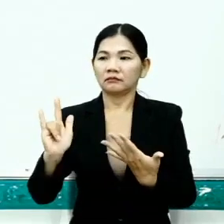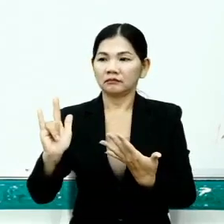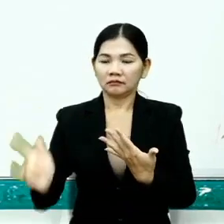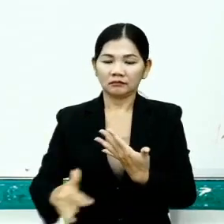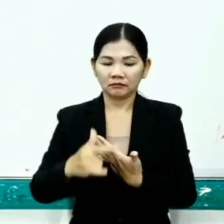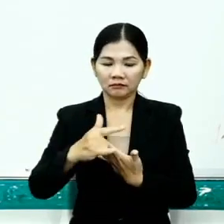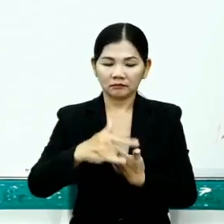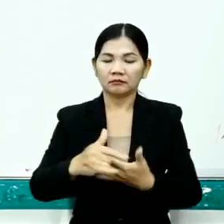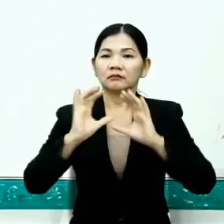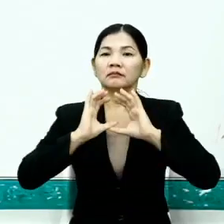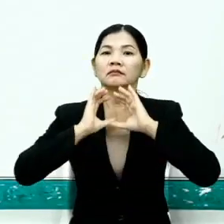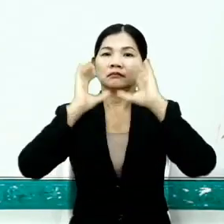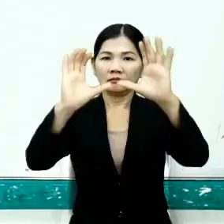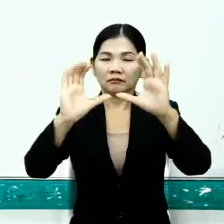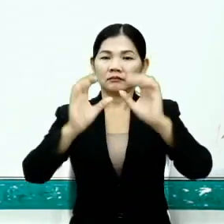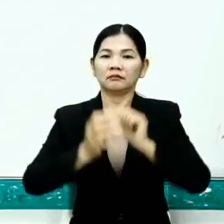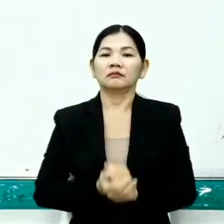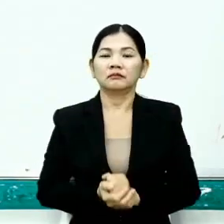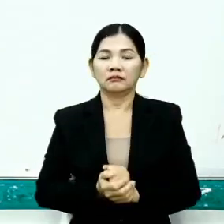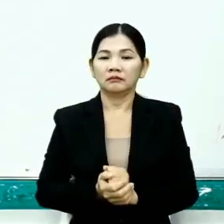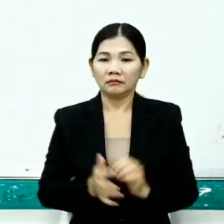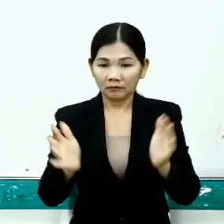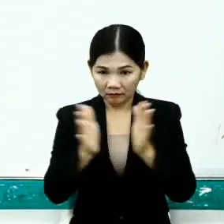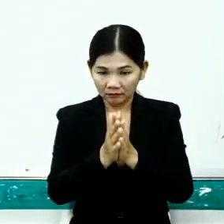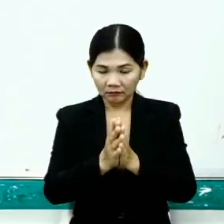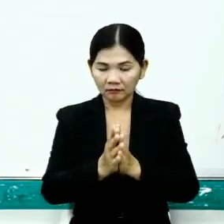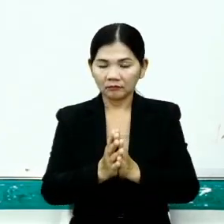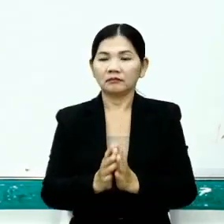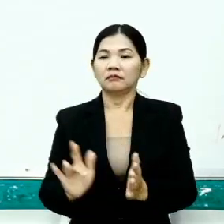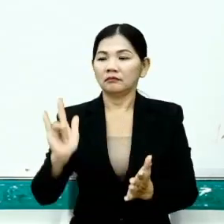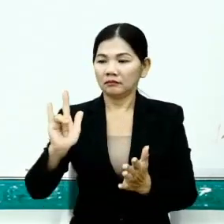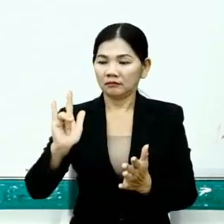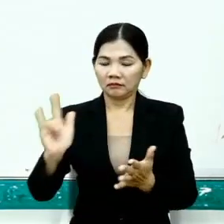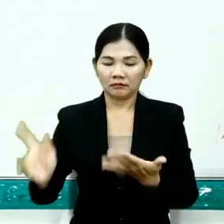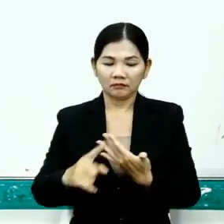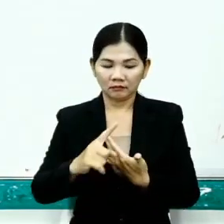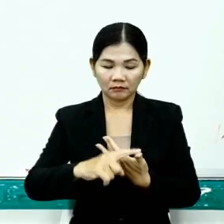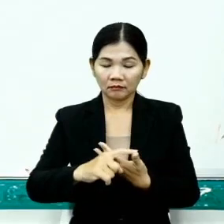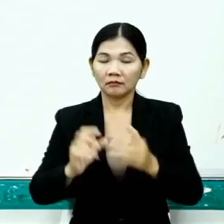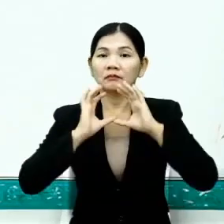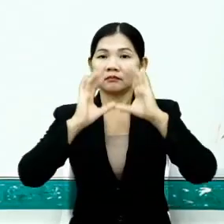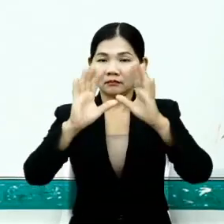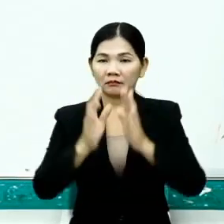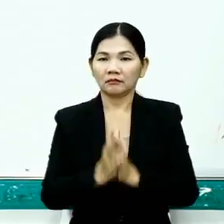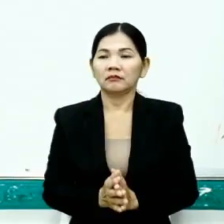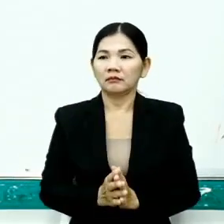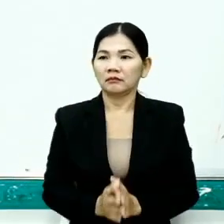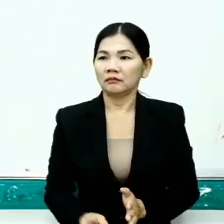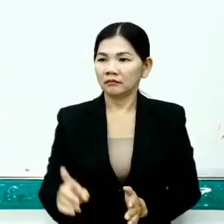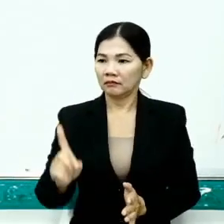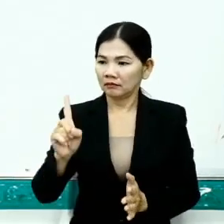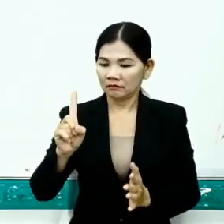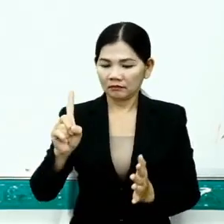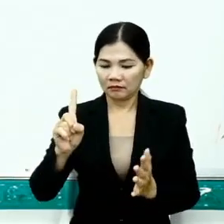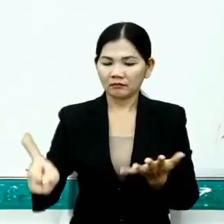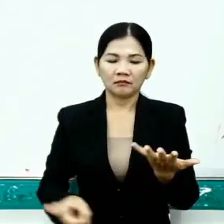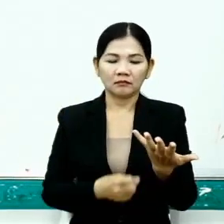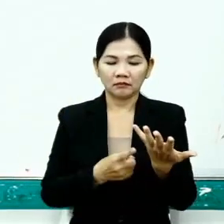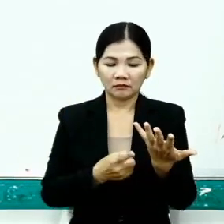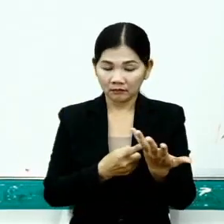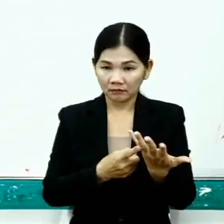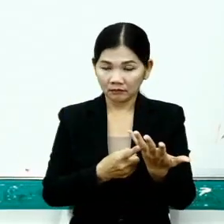Bó, ó. Bình tỏ. Phó, ái.